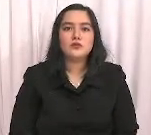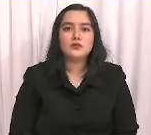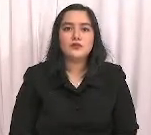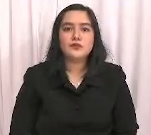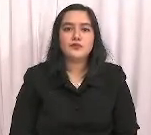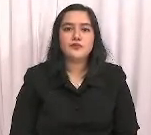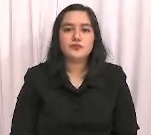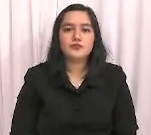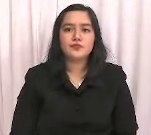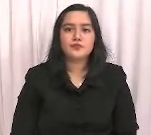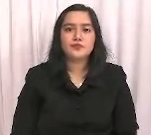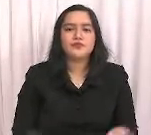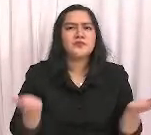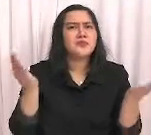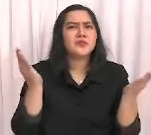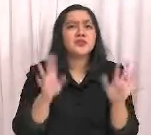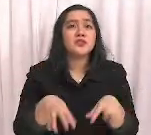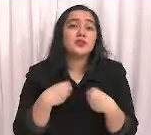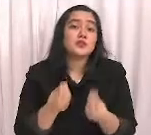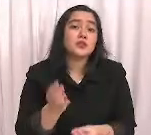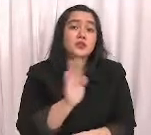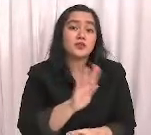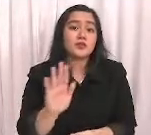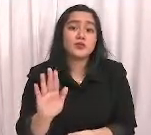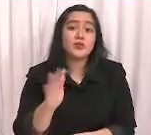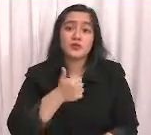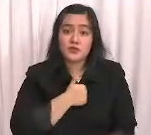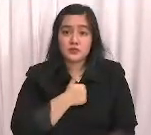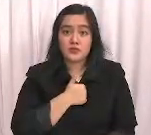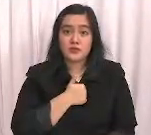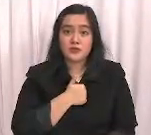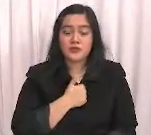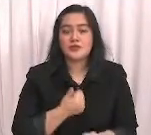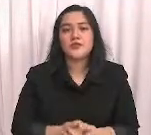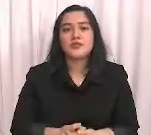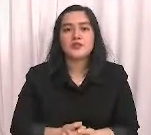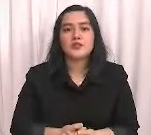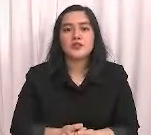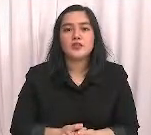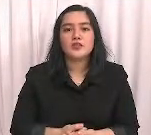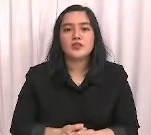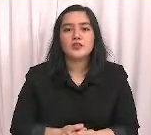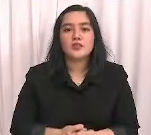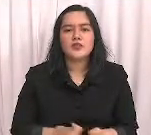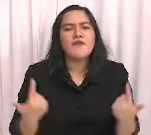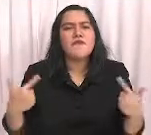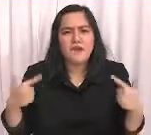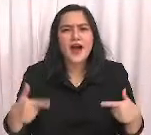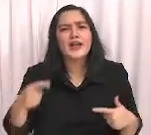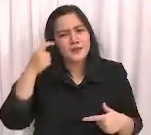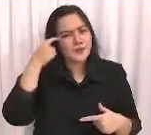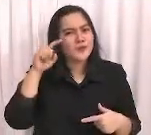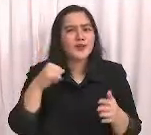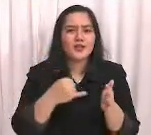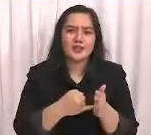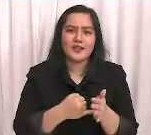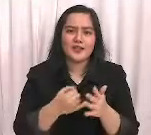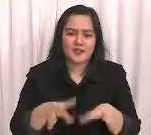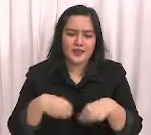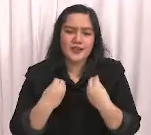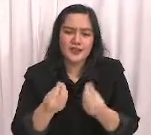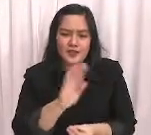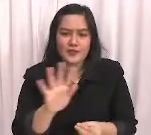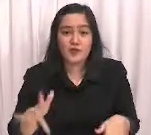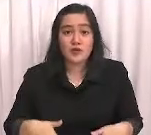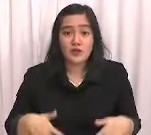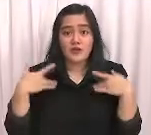ibibigay mo yung sarili mo eh. Mamamatay ka, para kang ipaglalaban mo, buhay ang kapalit, para lamang makakain